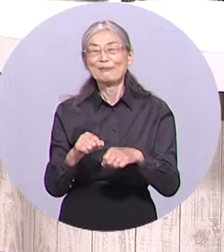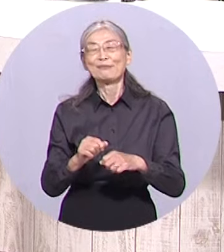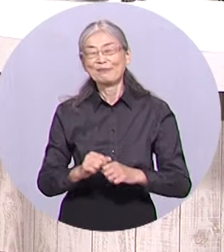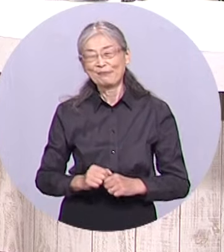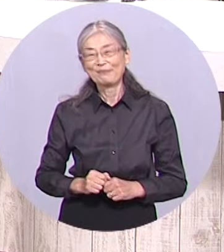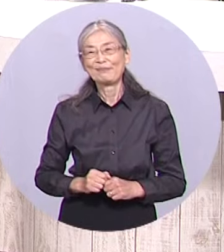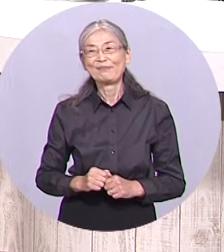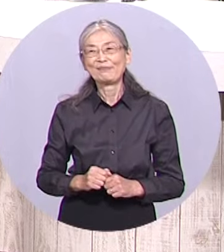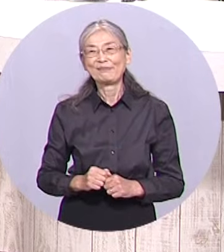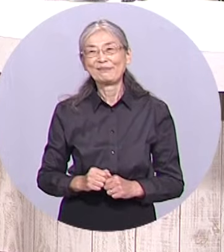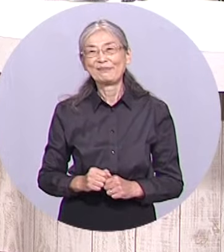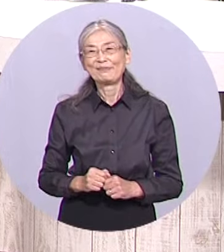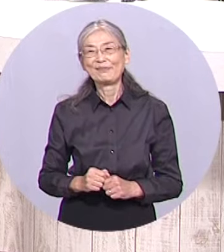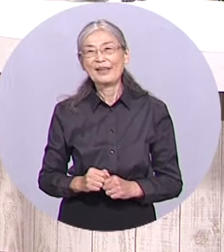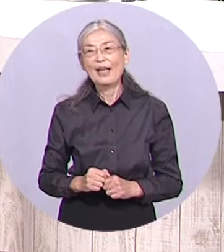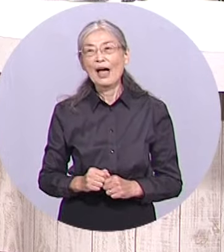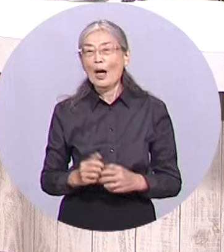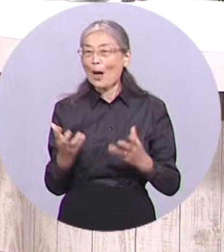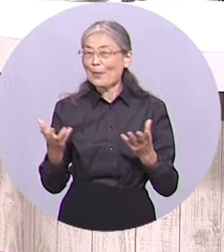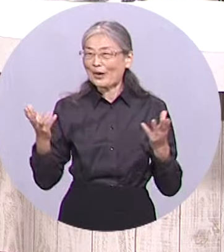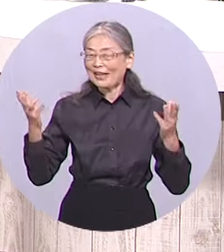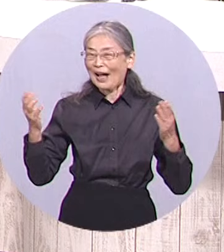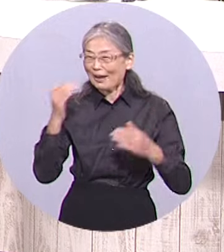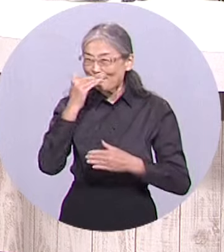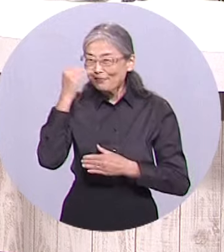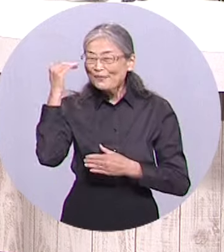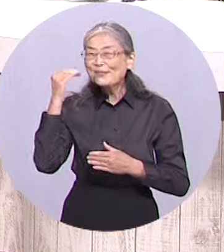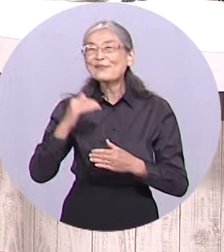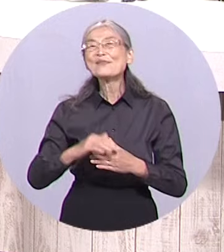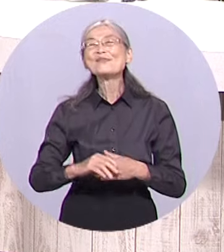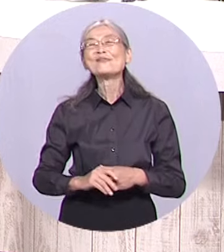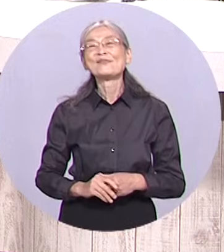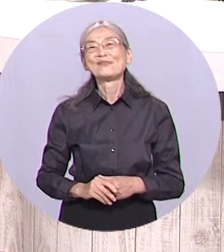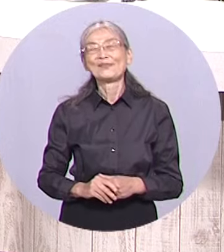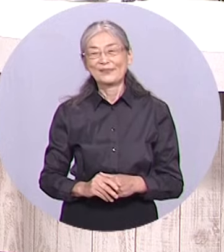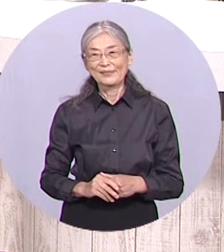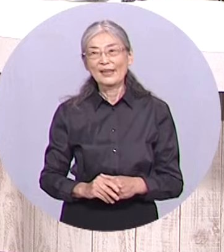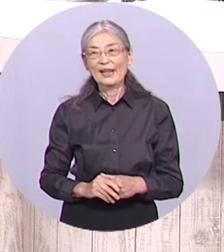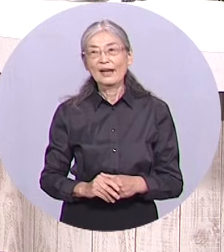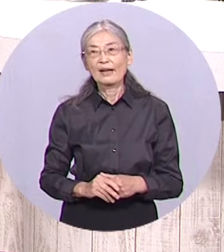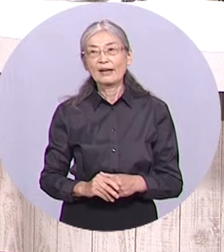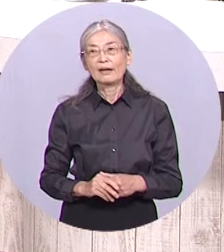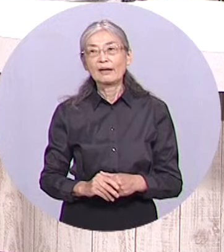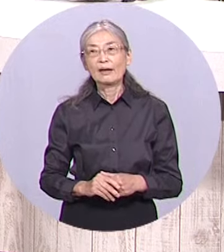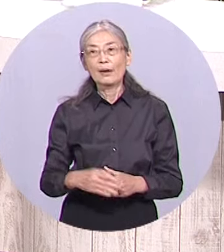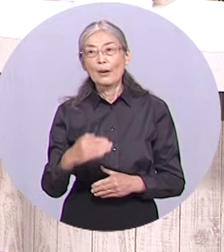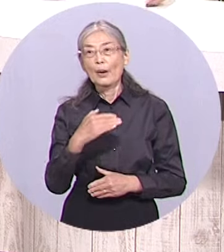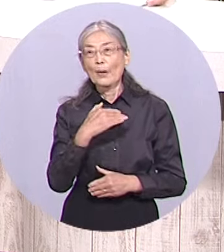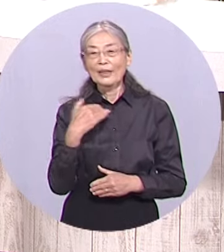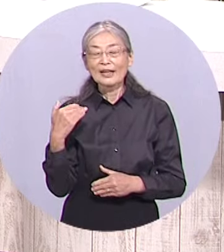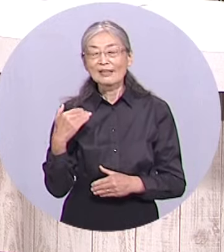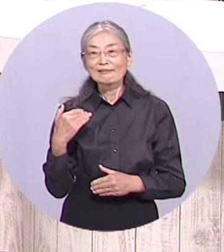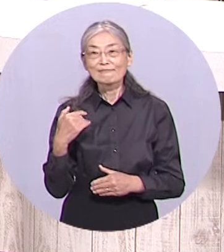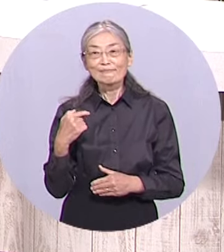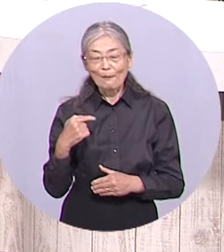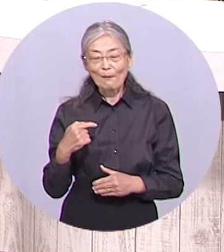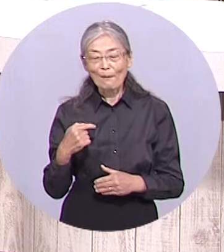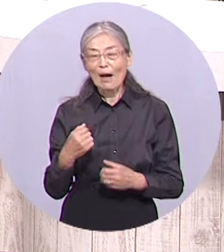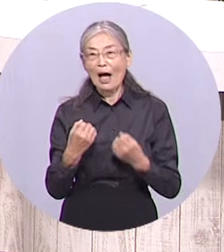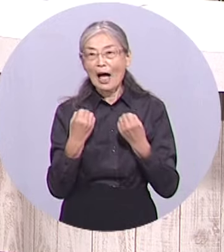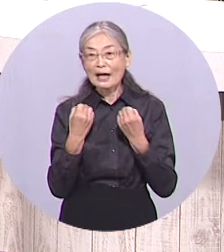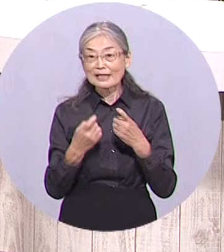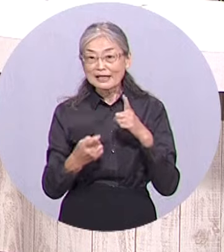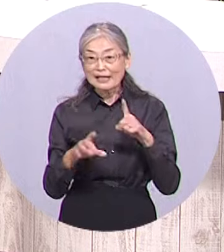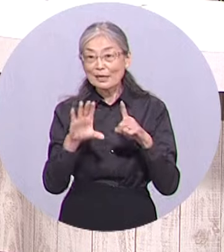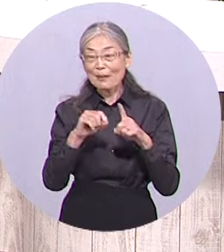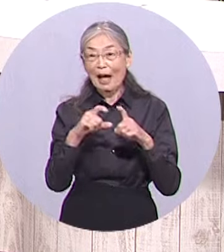ね、 うん、だいぶね 盛り上がりが、ね、すごく伝わってきますけれども、 はいはいはい、 そしてあの私たちの手元にはまたまた新一万